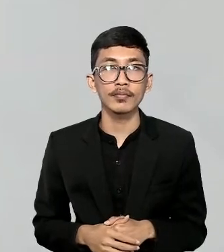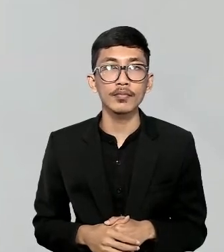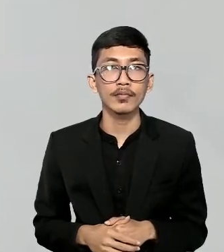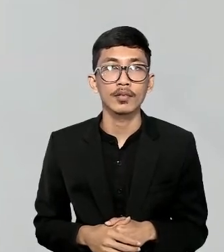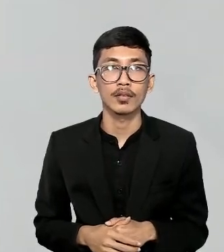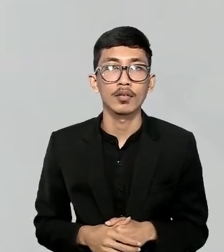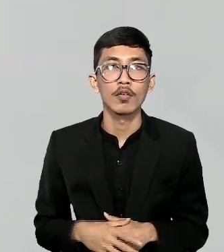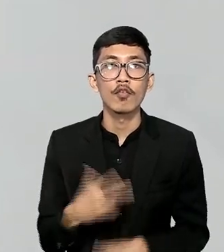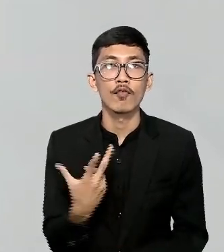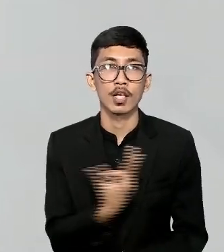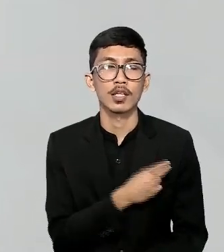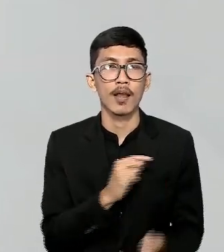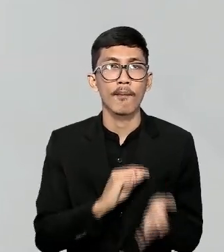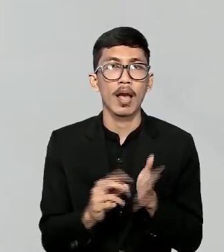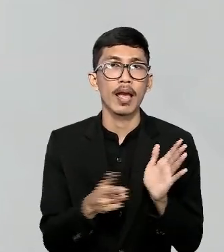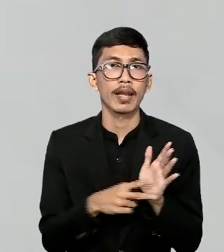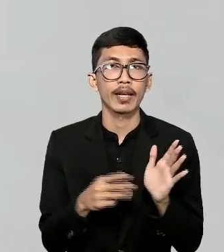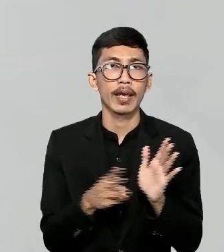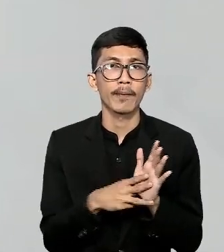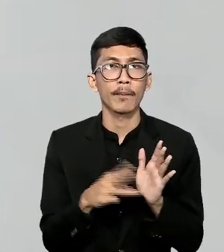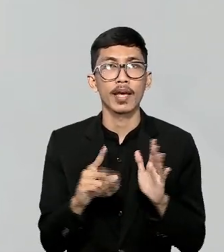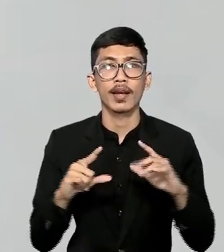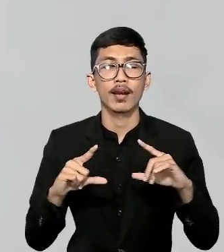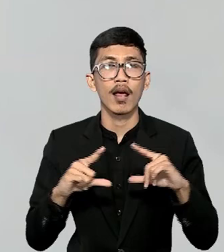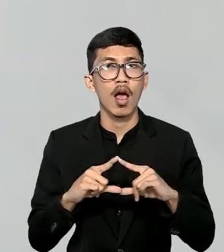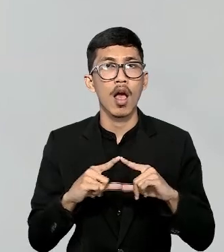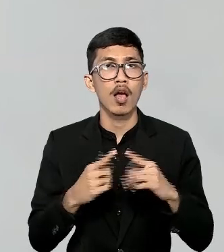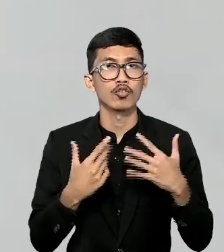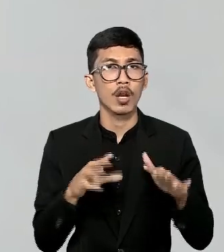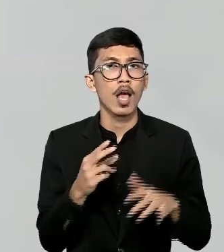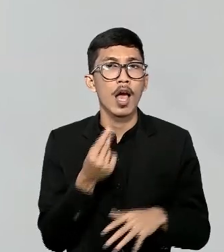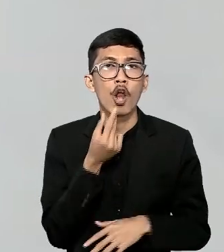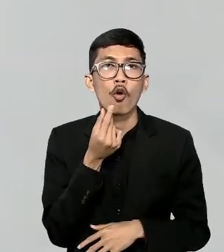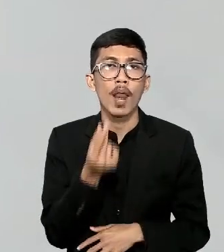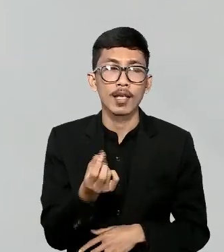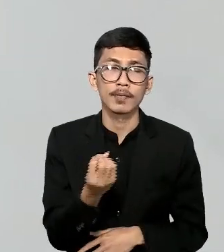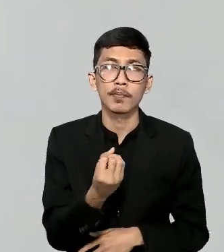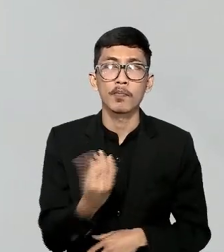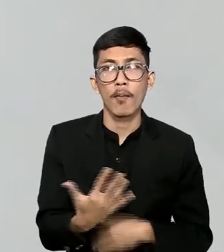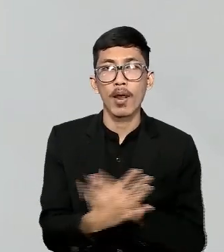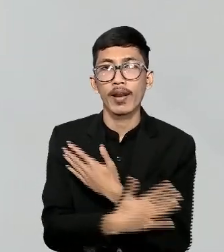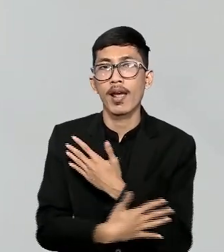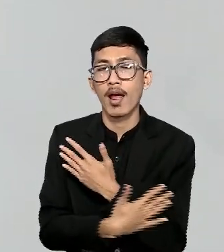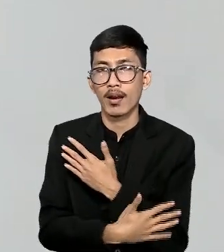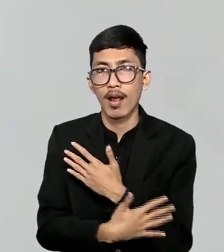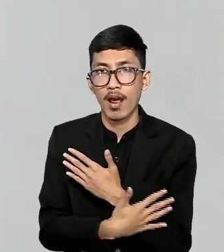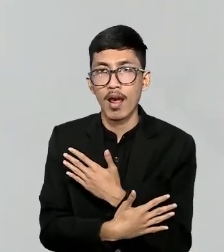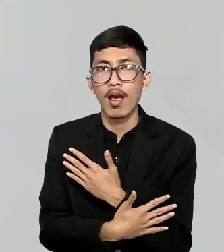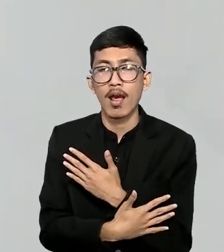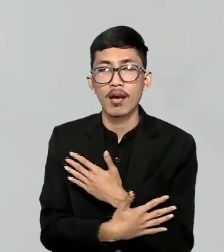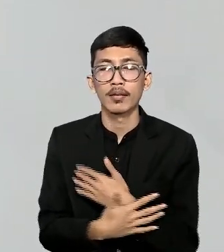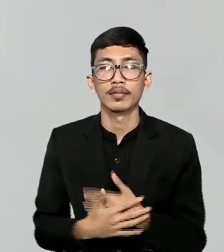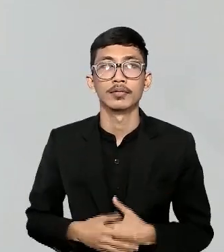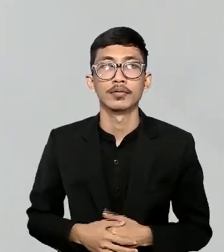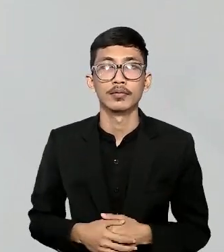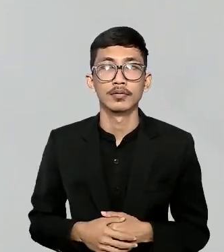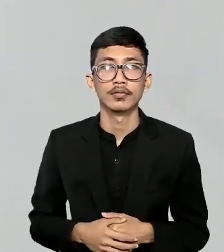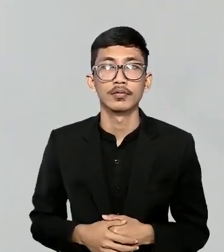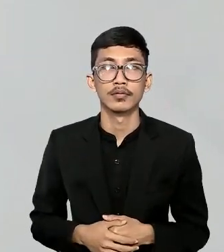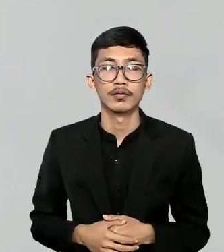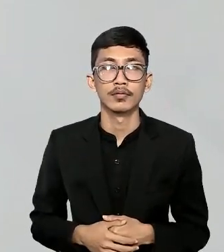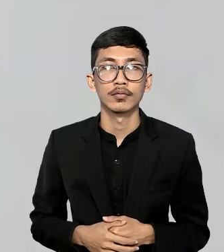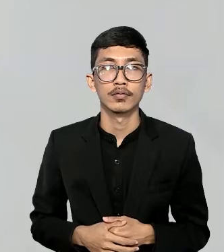berbasis MrNa itu sudah mulai direkomendasikan oleh beberapa negara bahwa haid dan juga vaksin